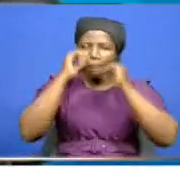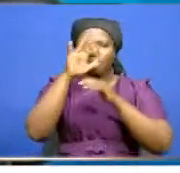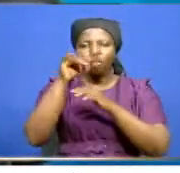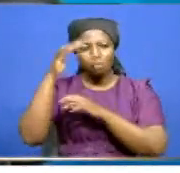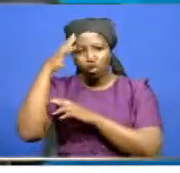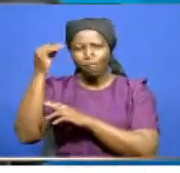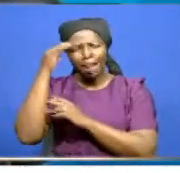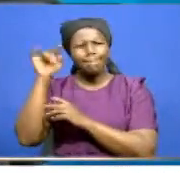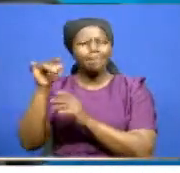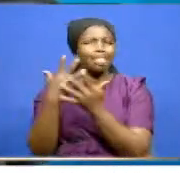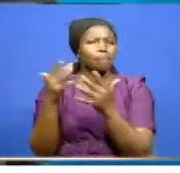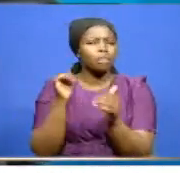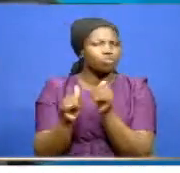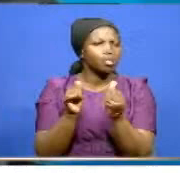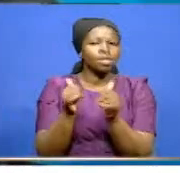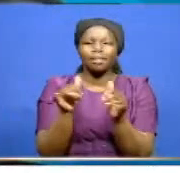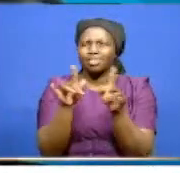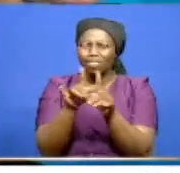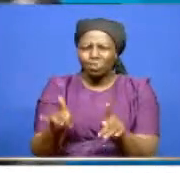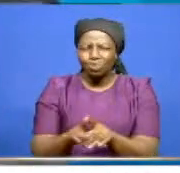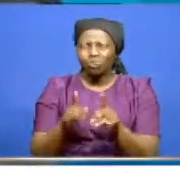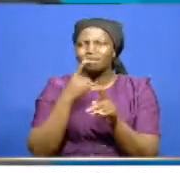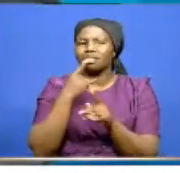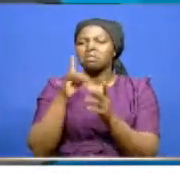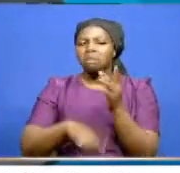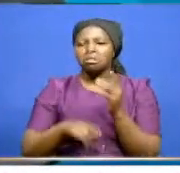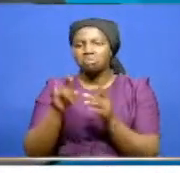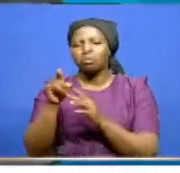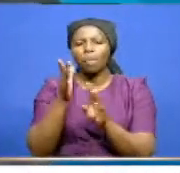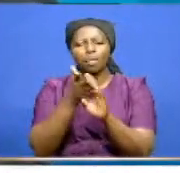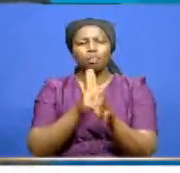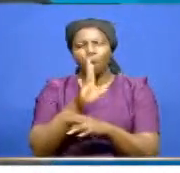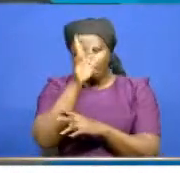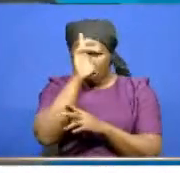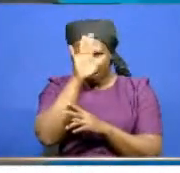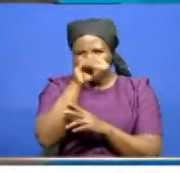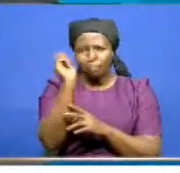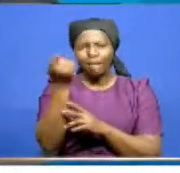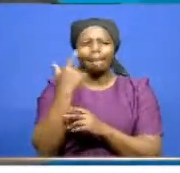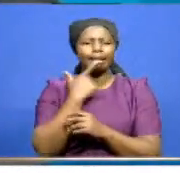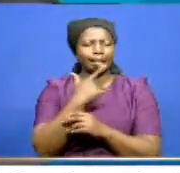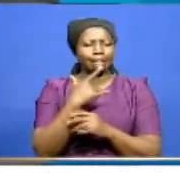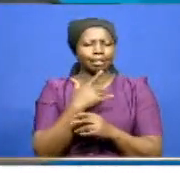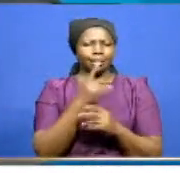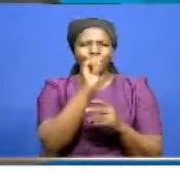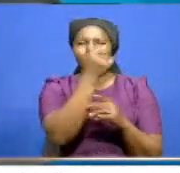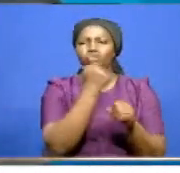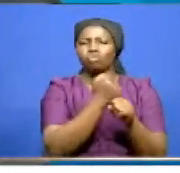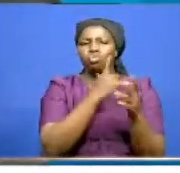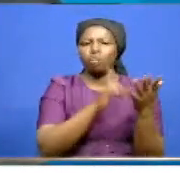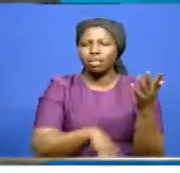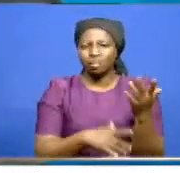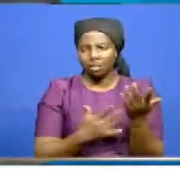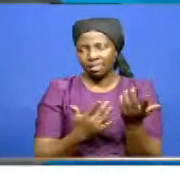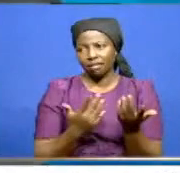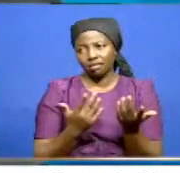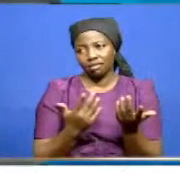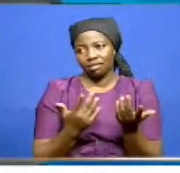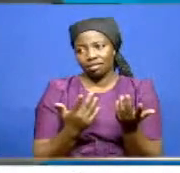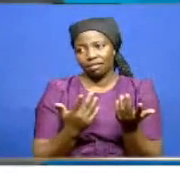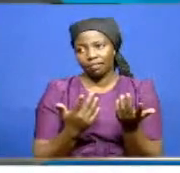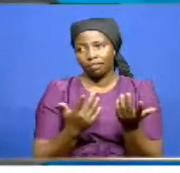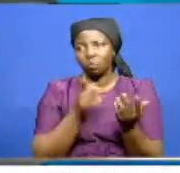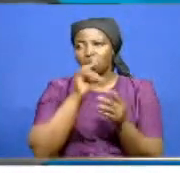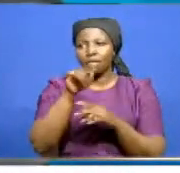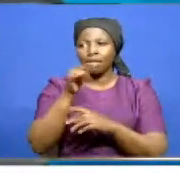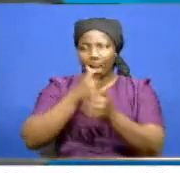Ni jambo ambalo ni kama unasema unatoa polisi Kenya waende. Umeambia Kenya utufanye nini? So hilo ni ile